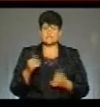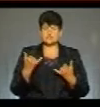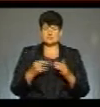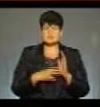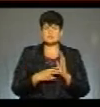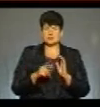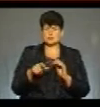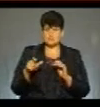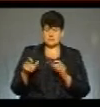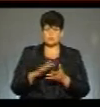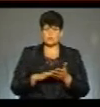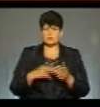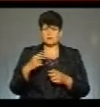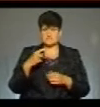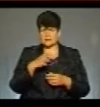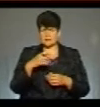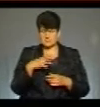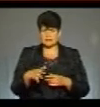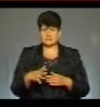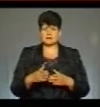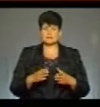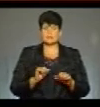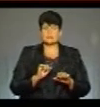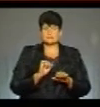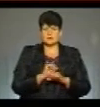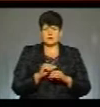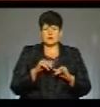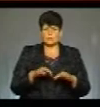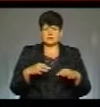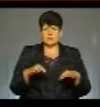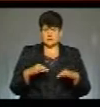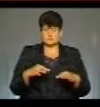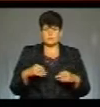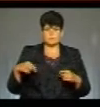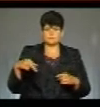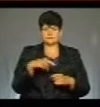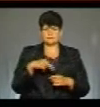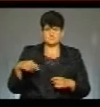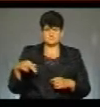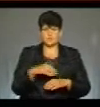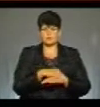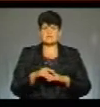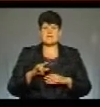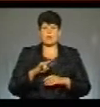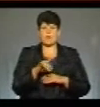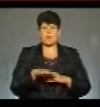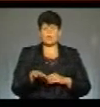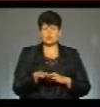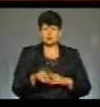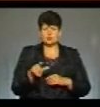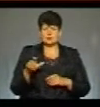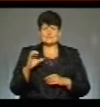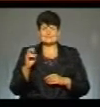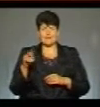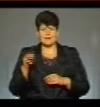70 осіб впродовж 20 хвилин блокували рух транспорту, ходячи по нерегульованому пішохідному переході поблизу аеропорту. Люди зі Скалата,